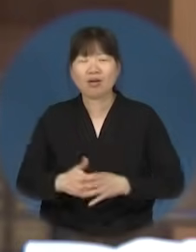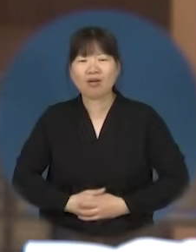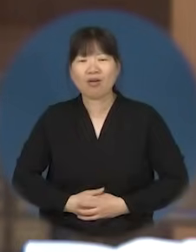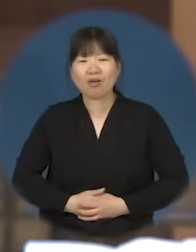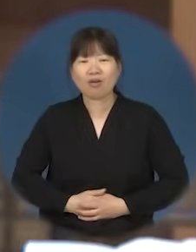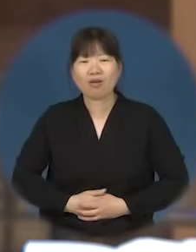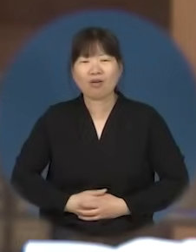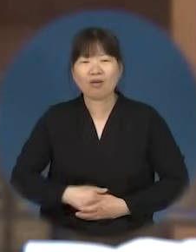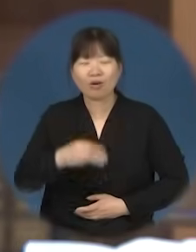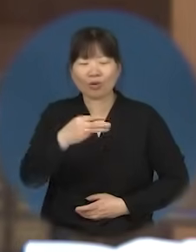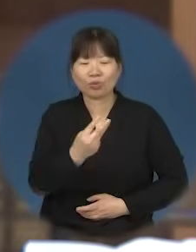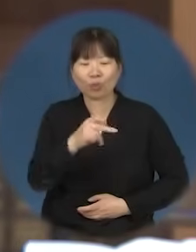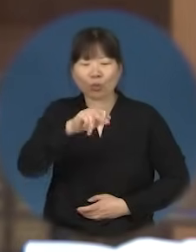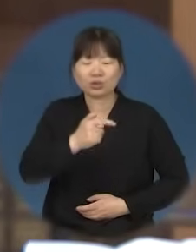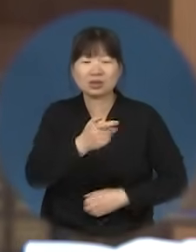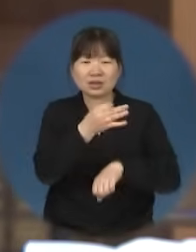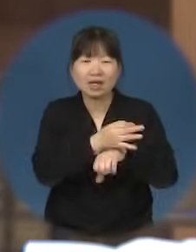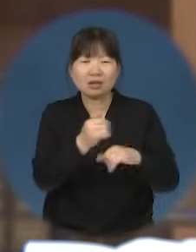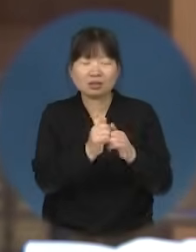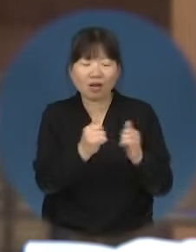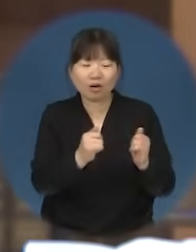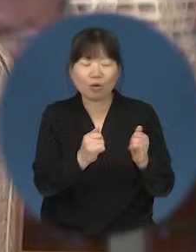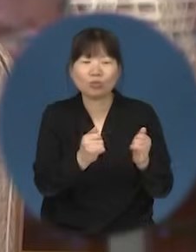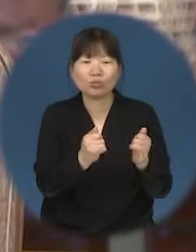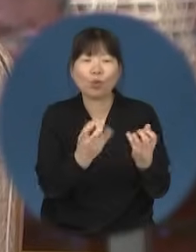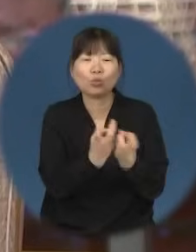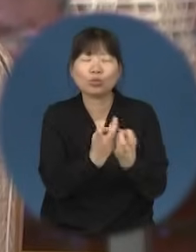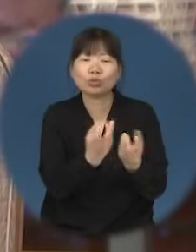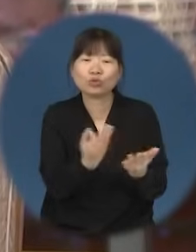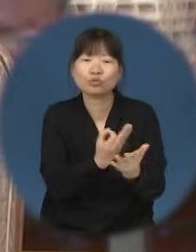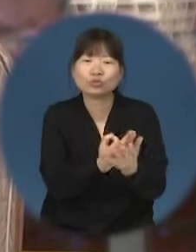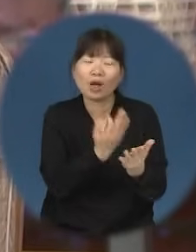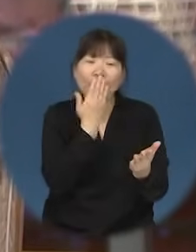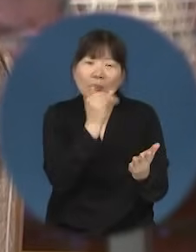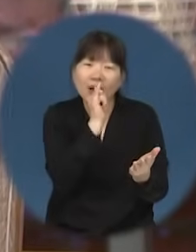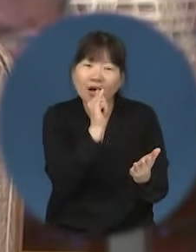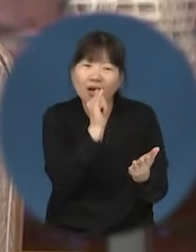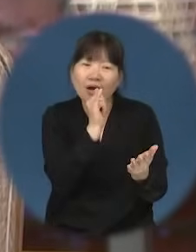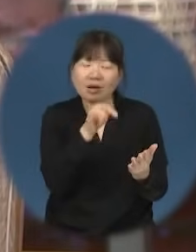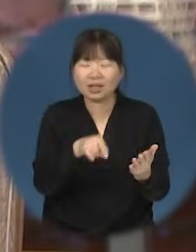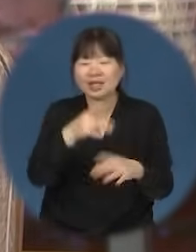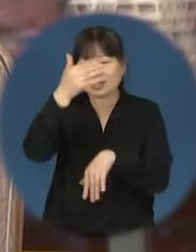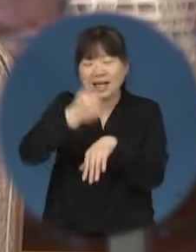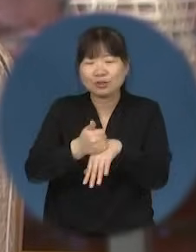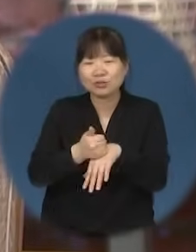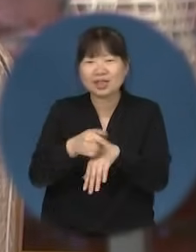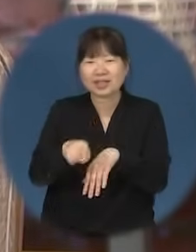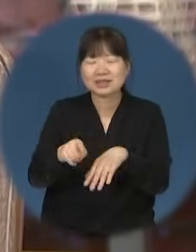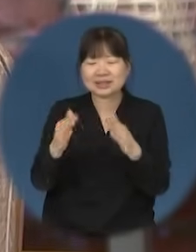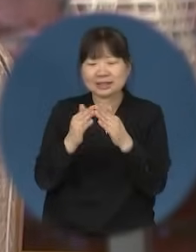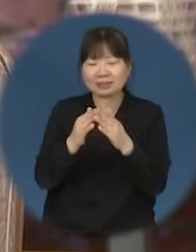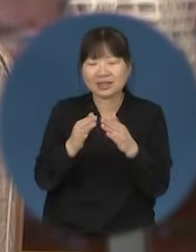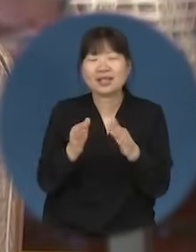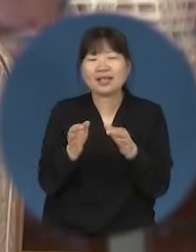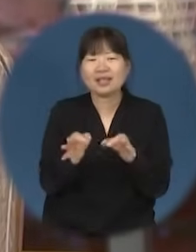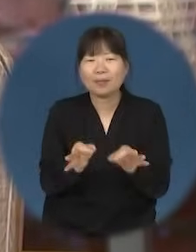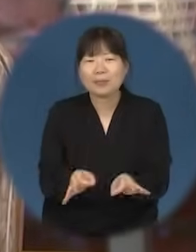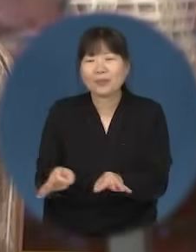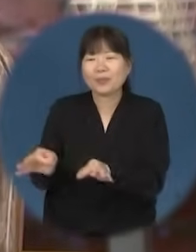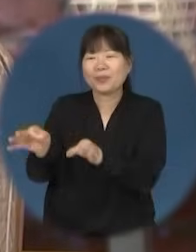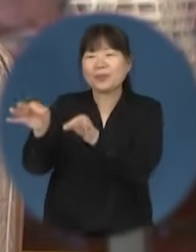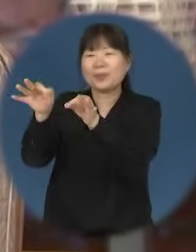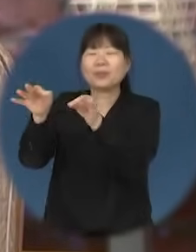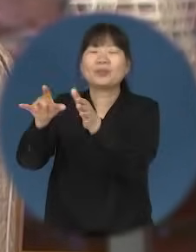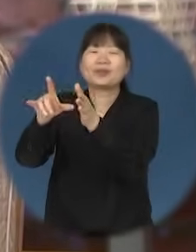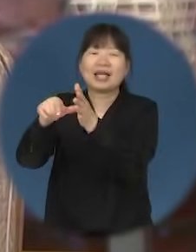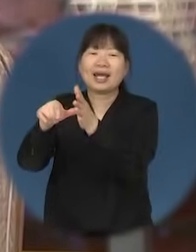그 토큰을 구매하는 사람은 이득을 얻을 길이 없잖아요. 아, 이득은 이제 부동산이 올랐을 때 예, 나중에 같이 이익을